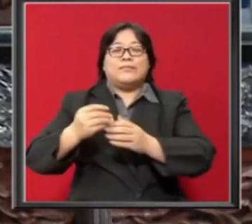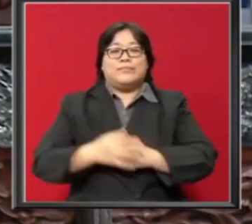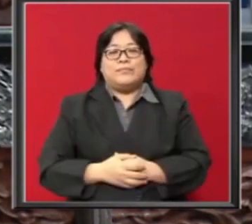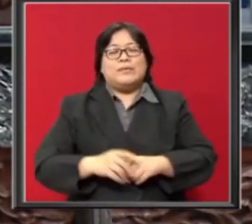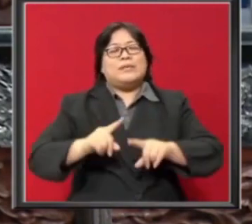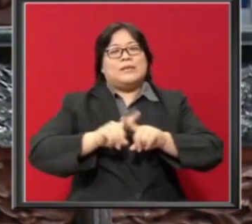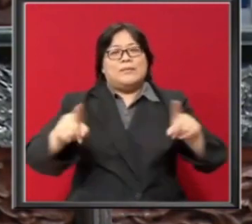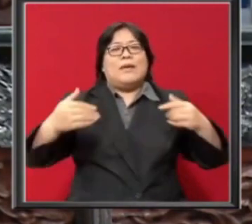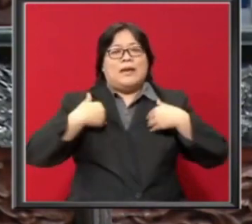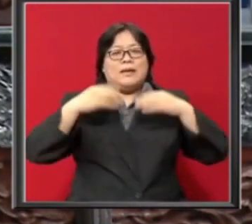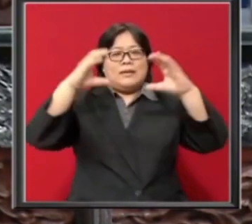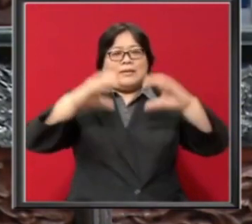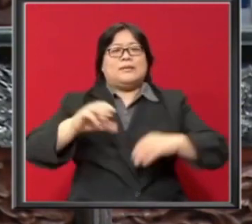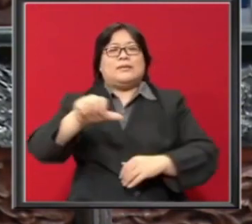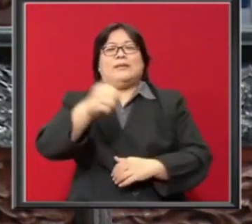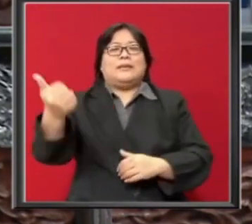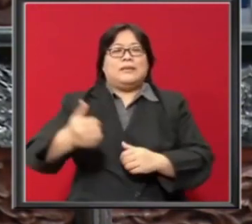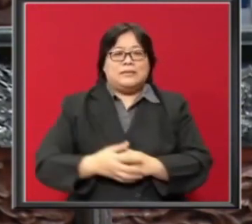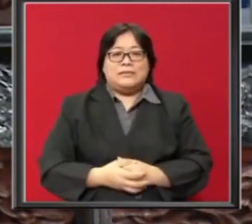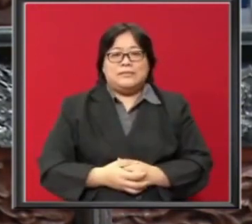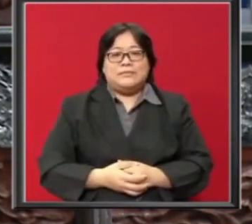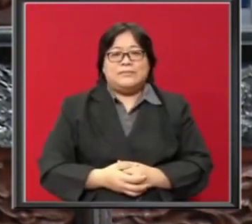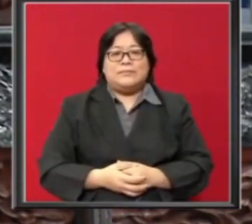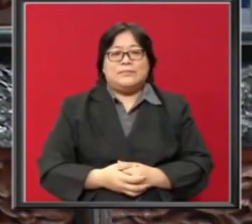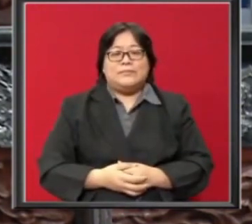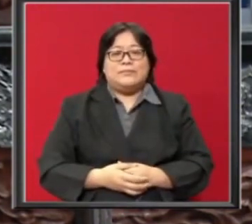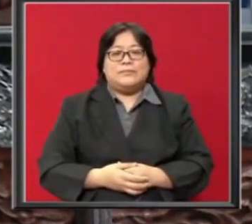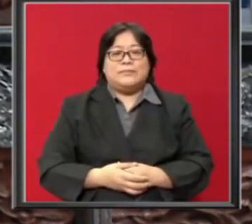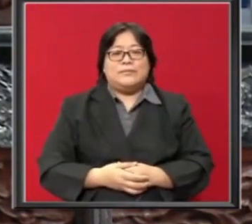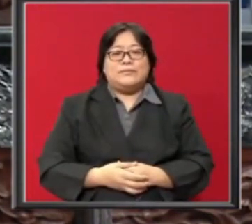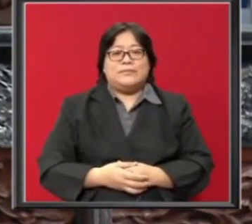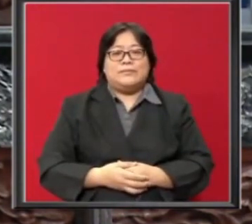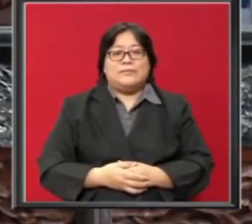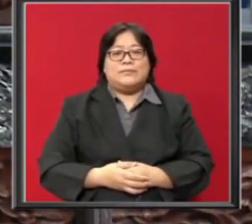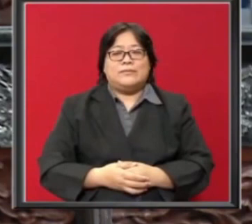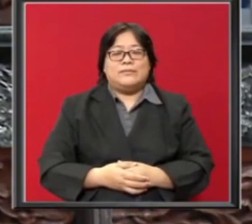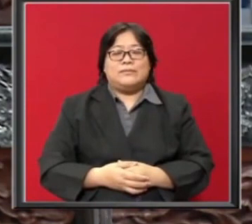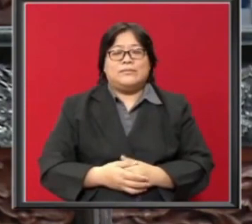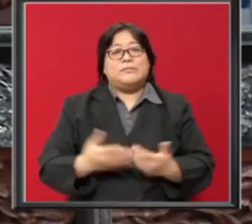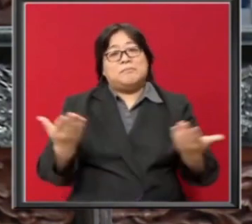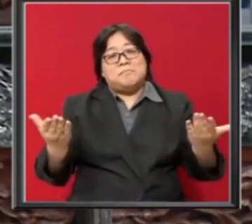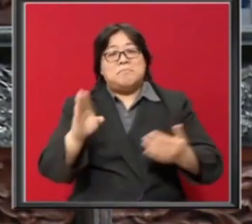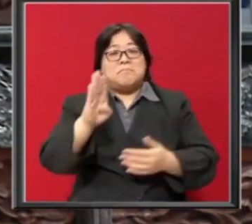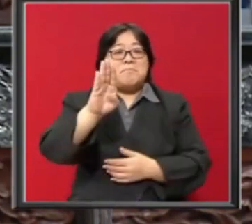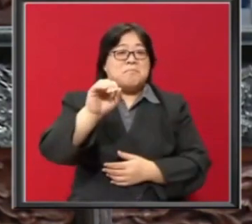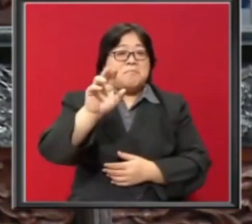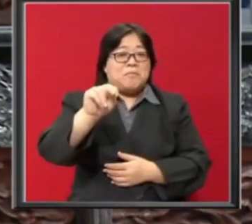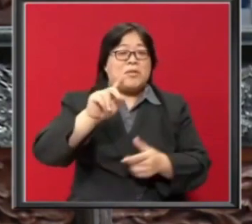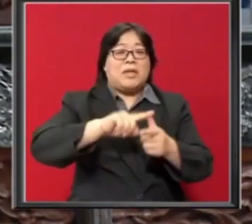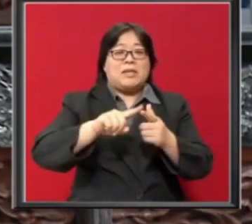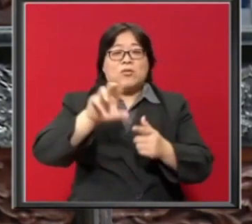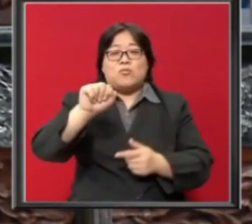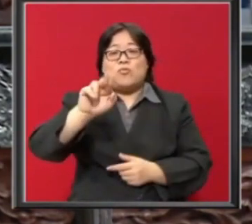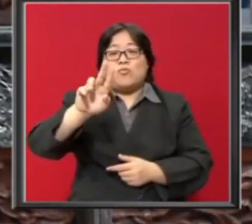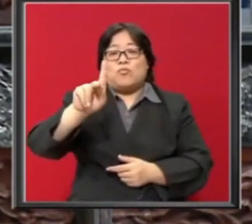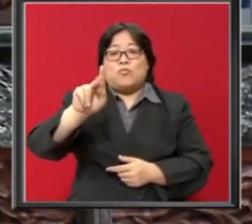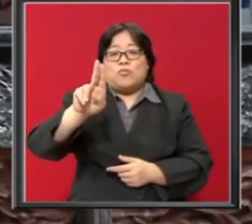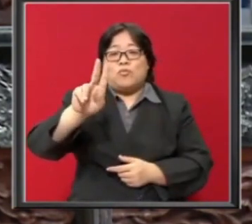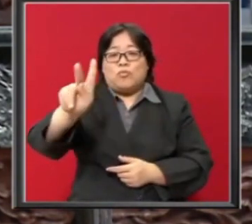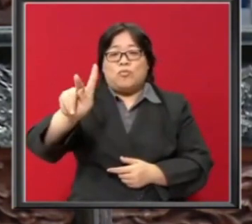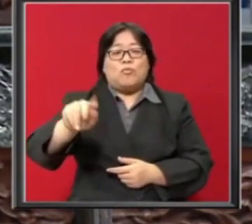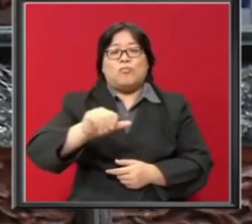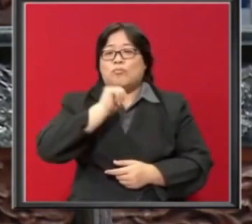padahal Ada cara lain Hai suku ke tobon daripada mengambil